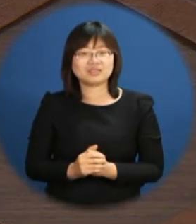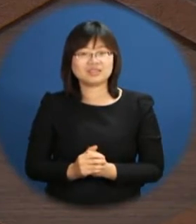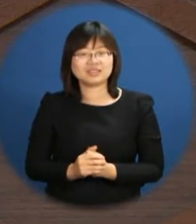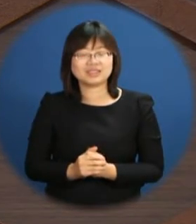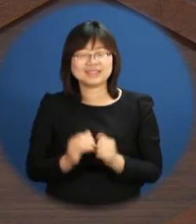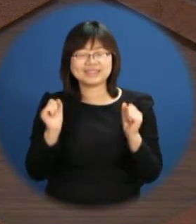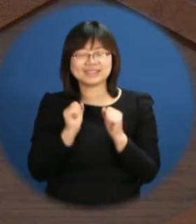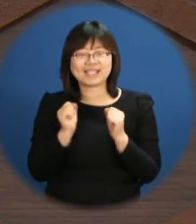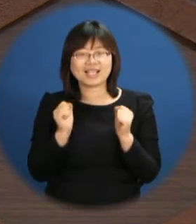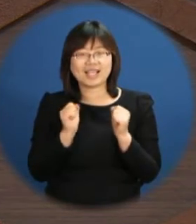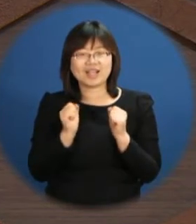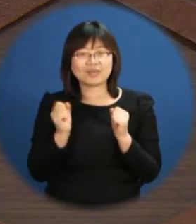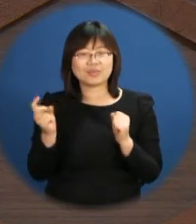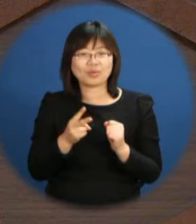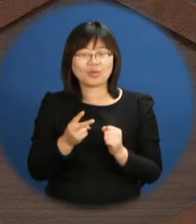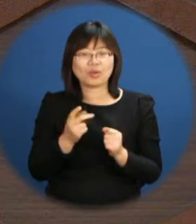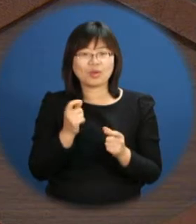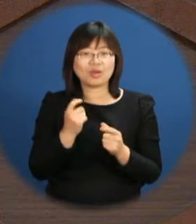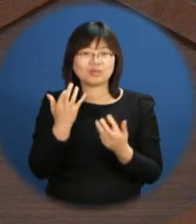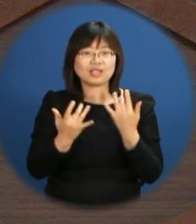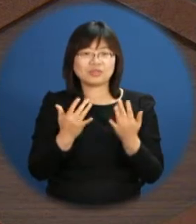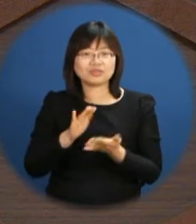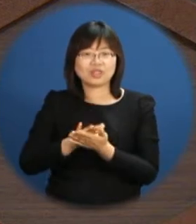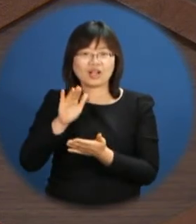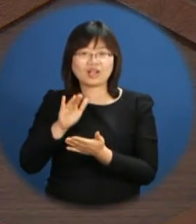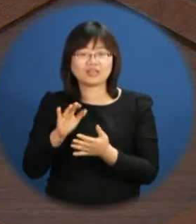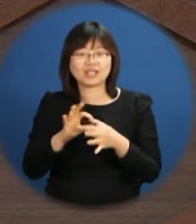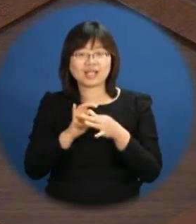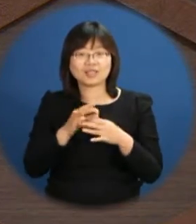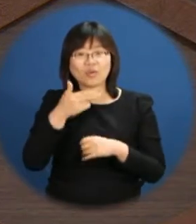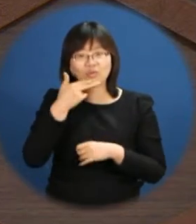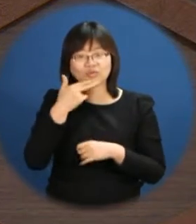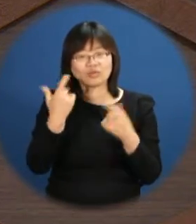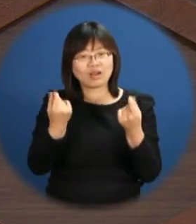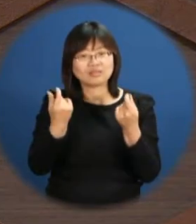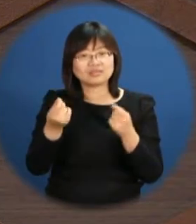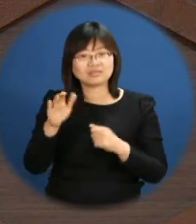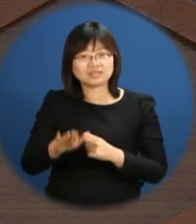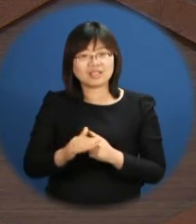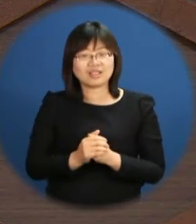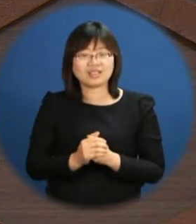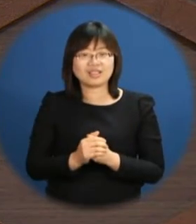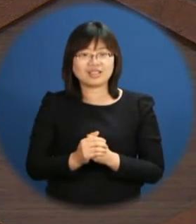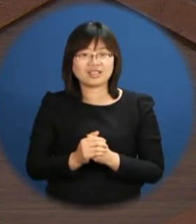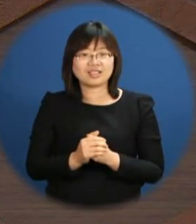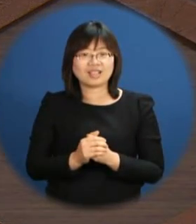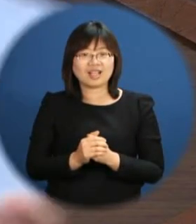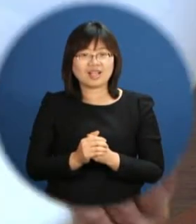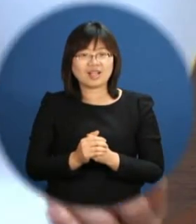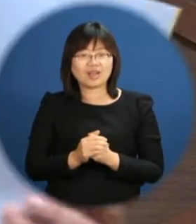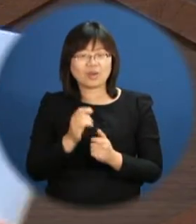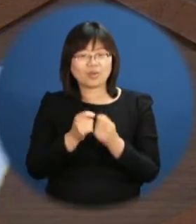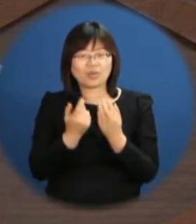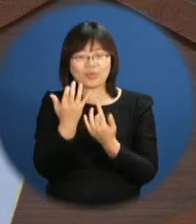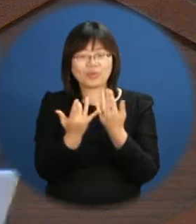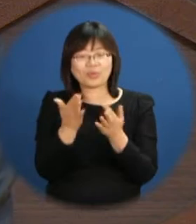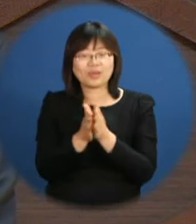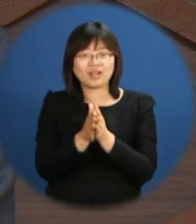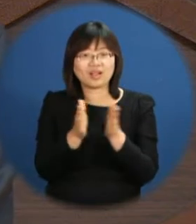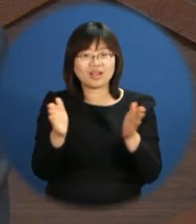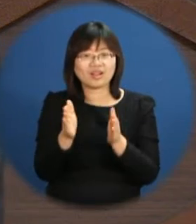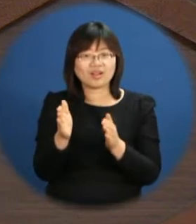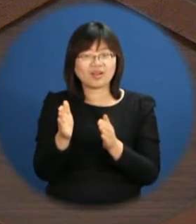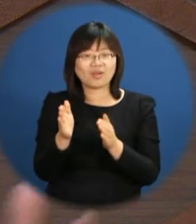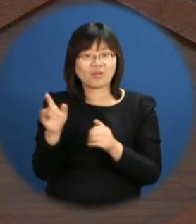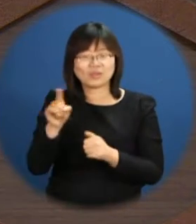차갑고 부 라고 여 라고는 전혀 상관이 없는 것 같은데 연소가 시작되면 여기서 어디